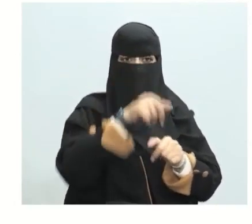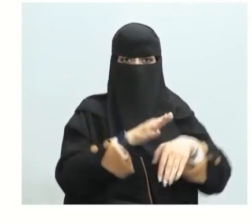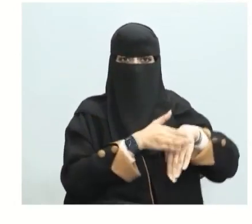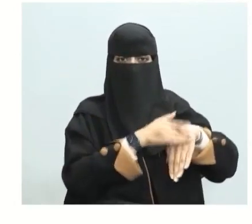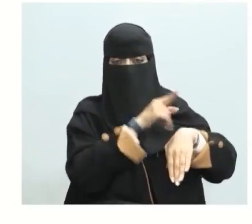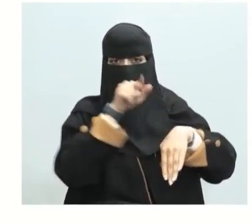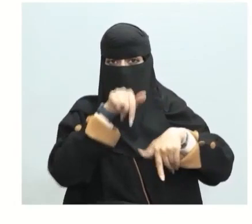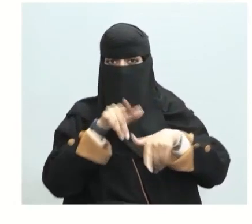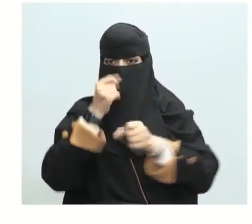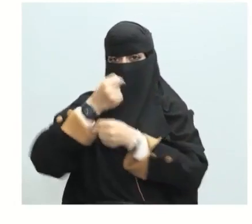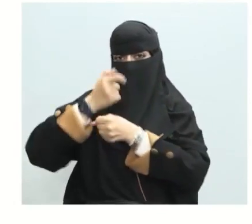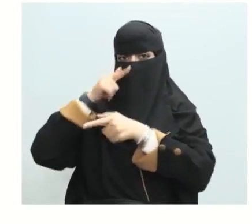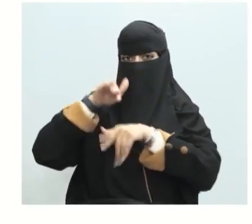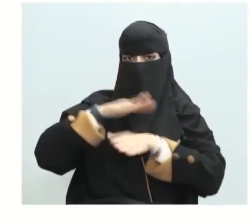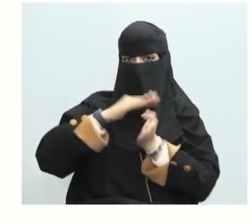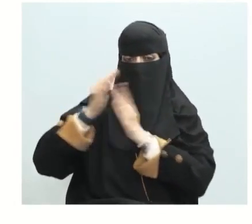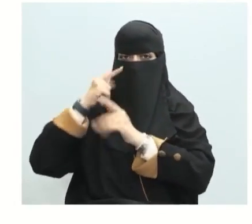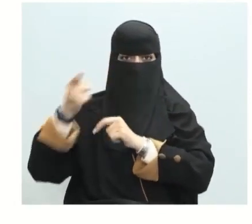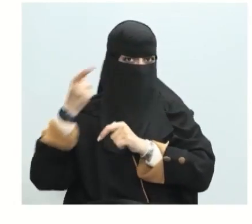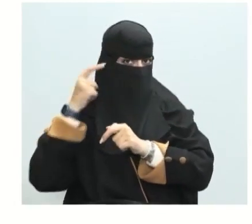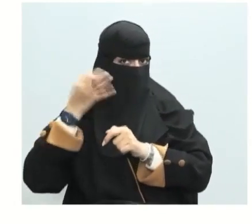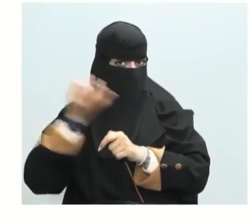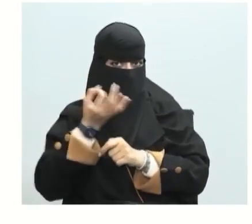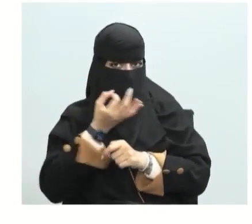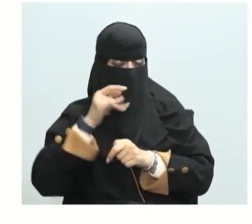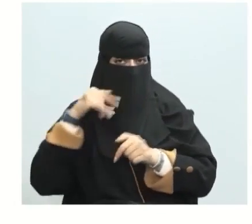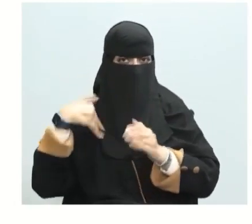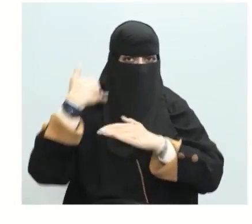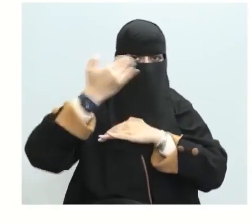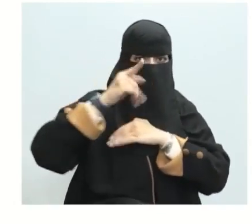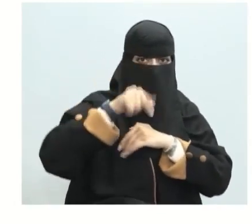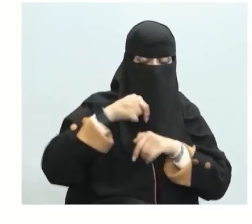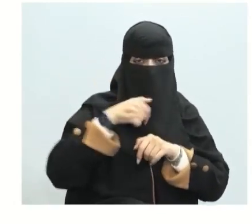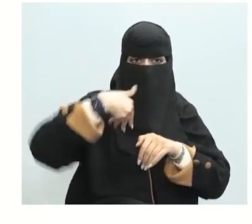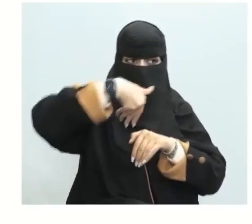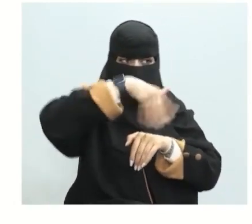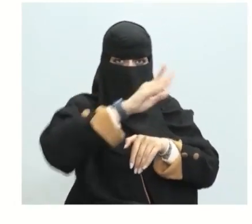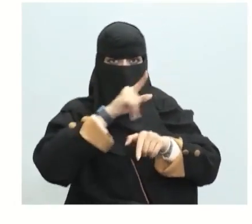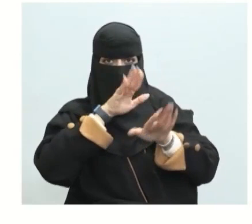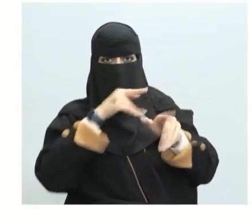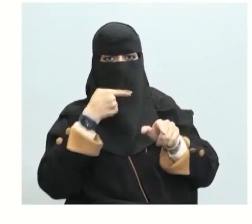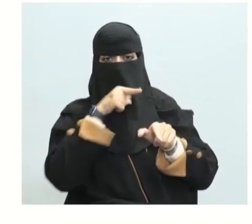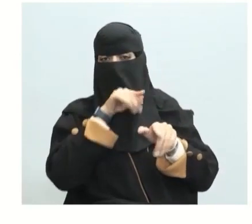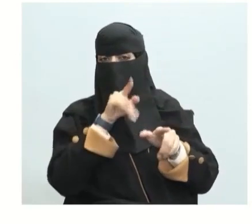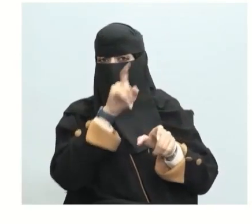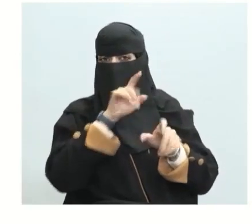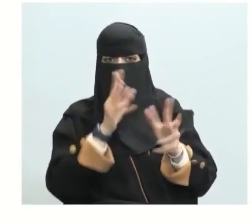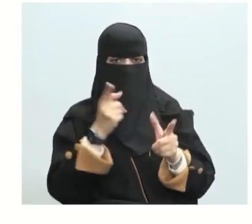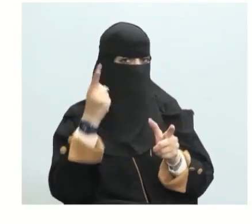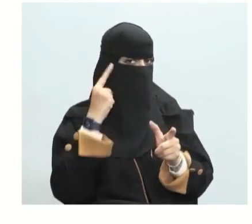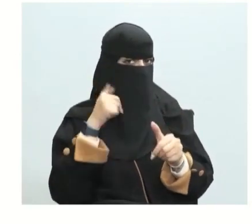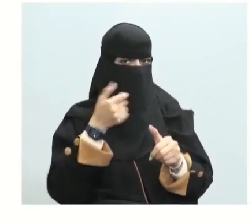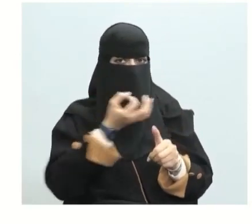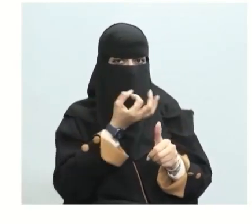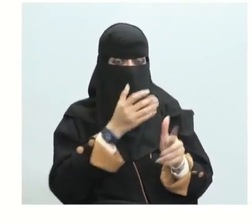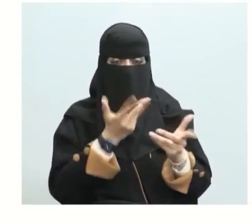وجاريه له واقفه حيث تسمع كلامه فلما انصرف اليها قال لها كيف سمعت